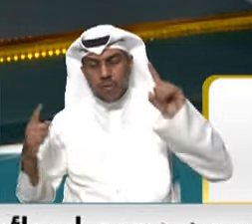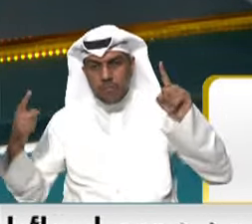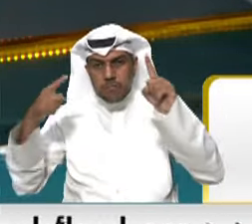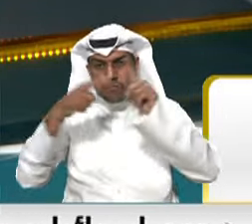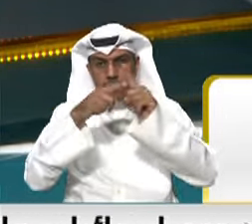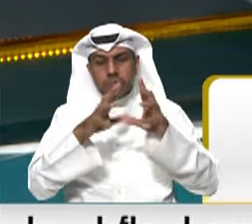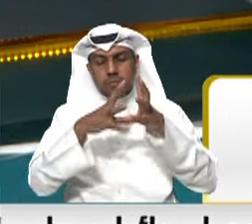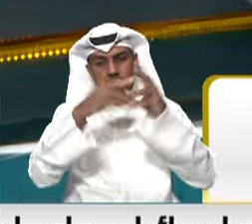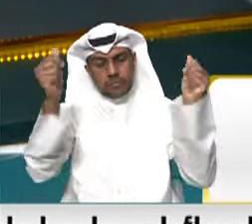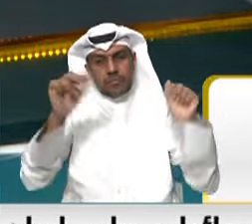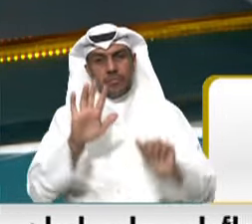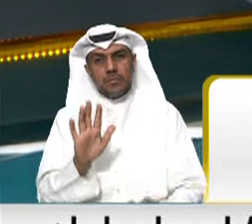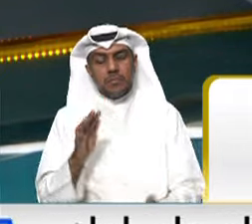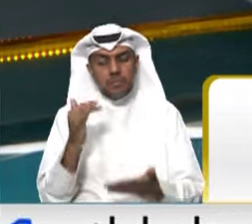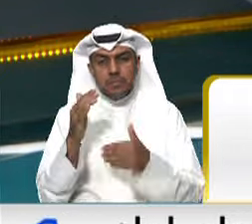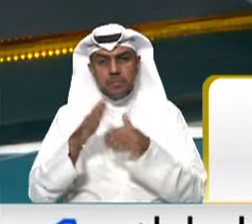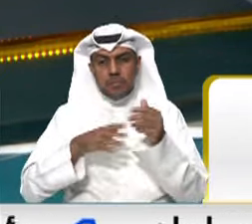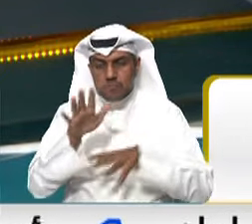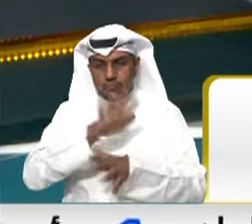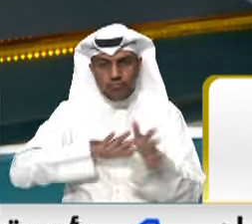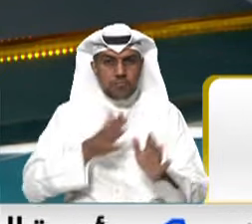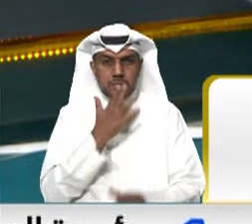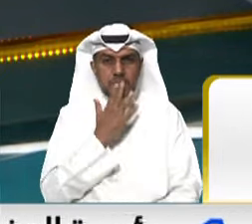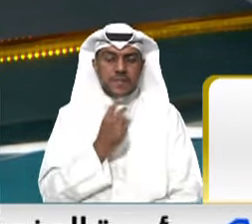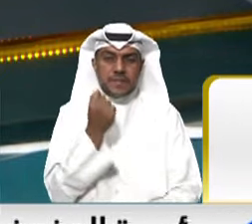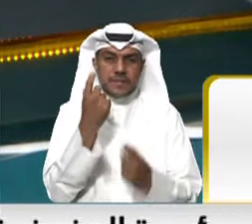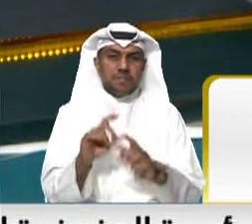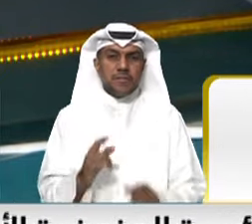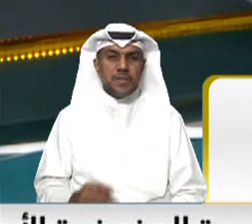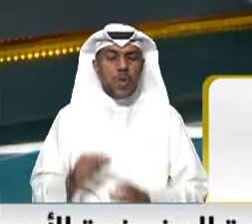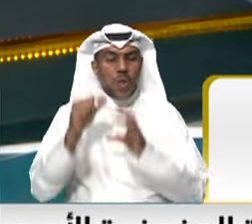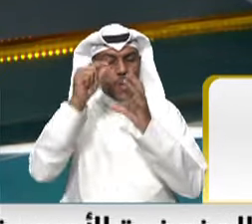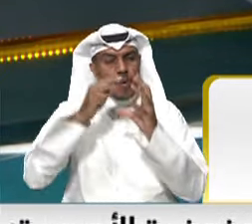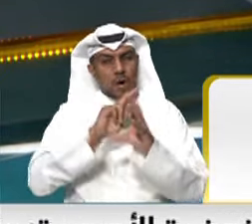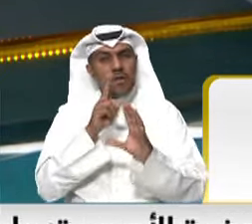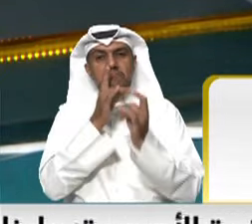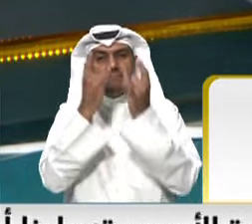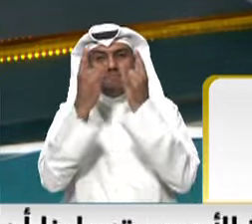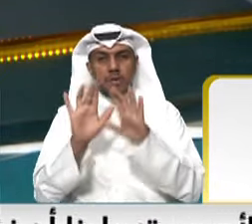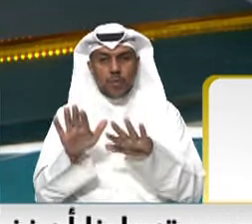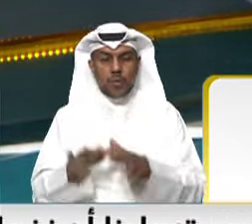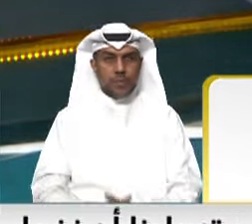الحساسه او رفض الجيش الاسرائيلي التعليق على هذا